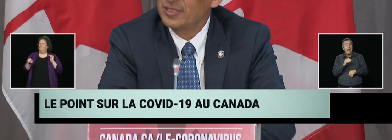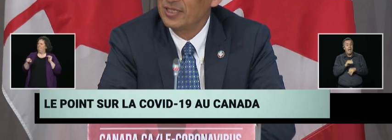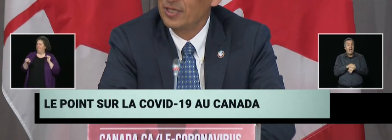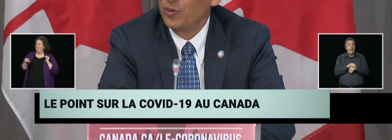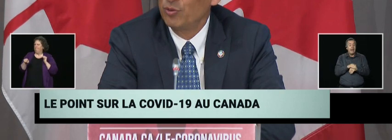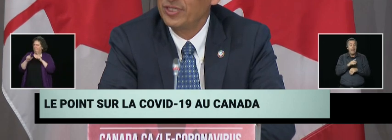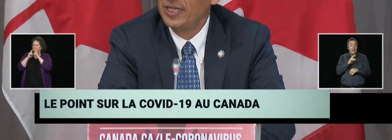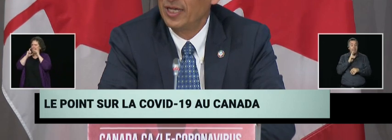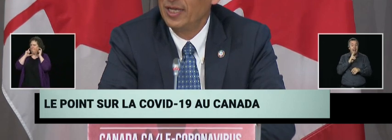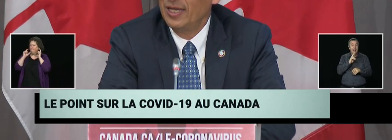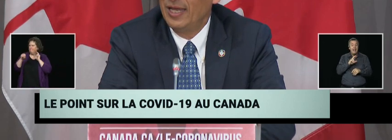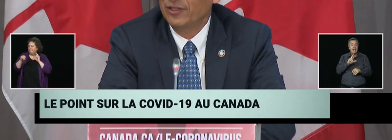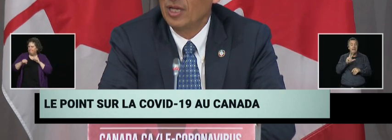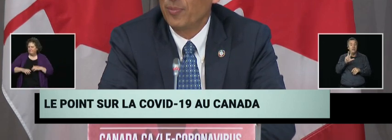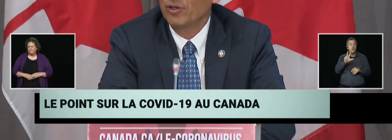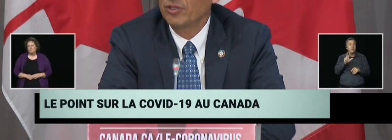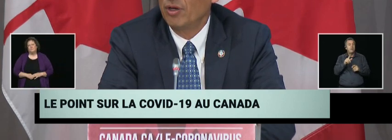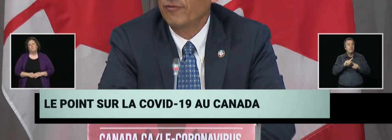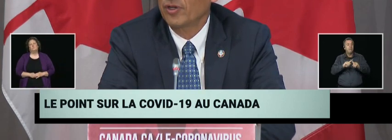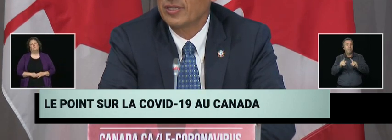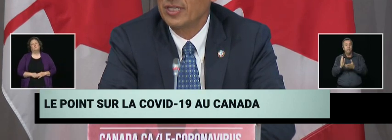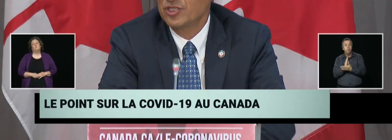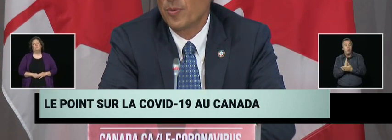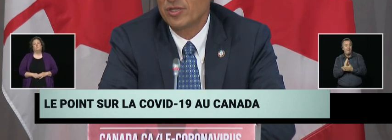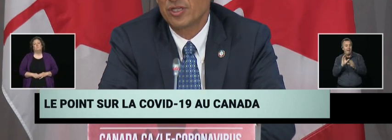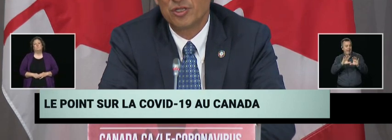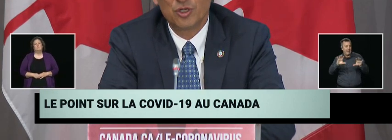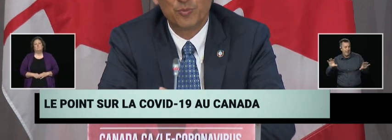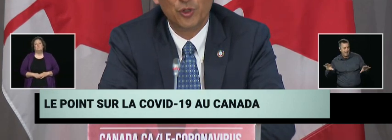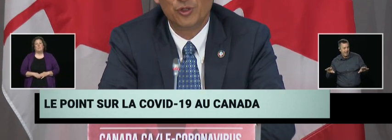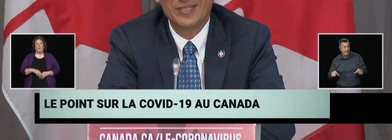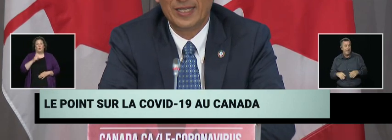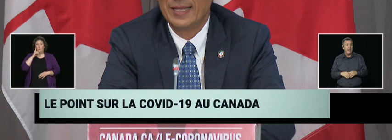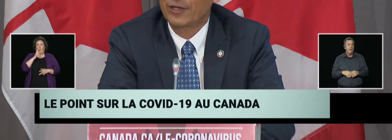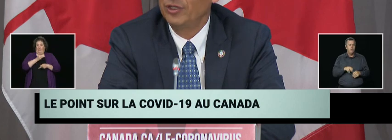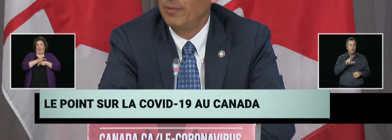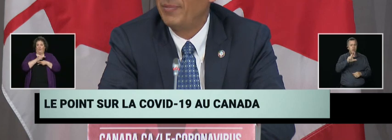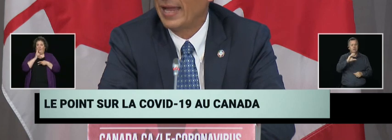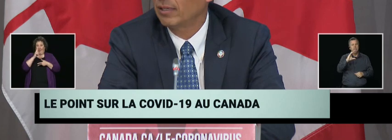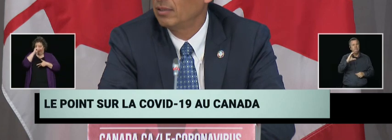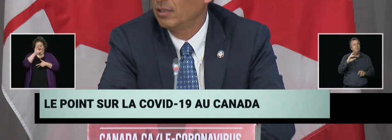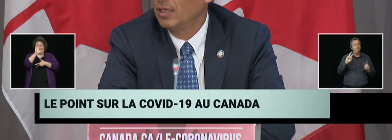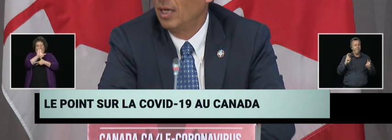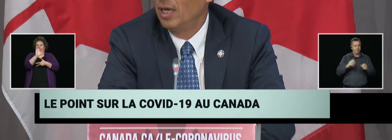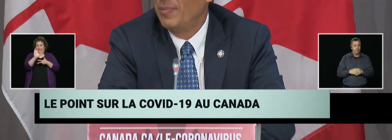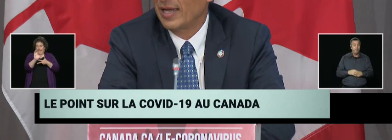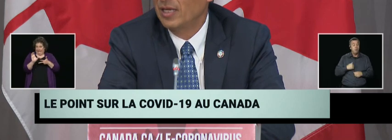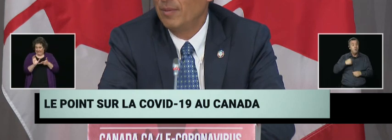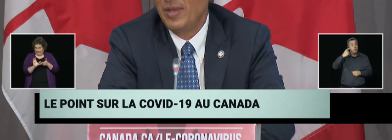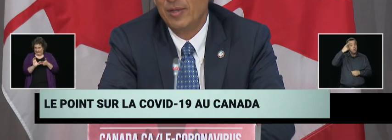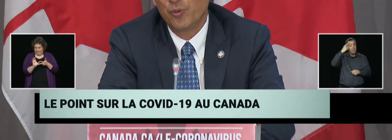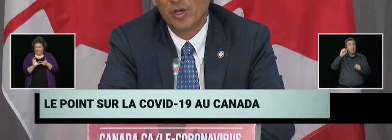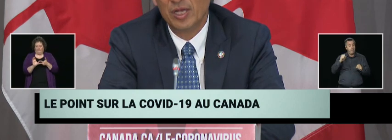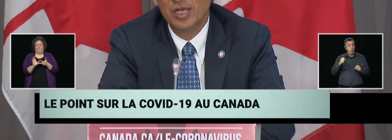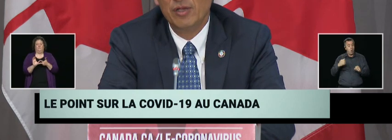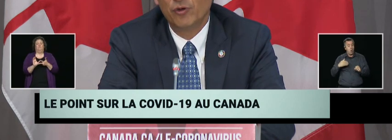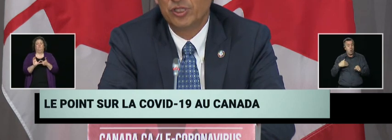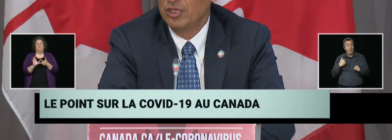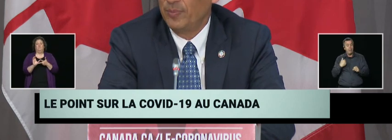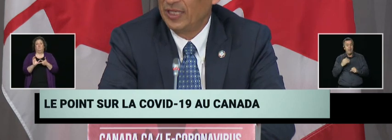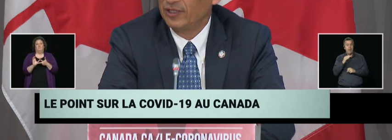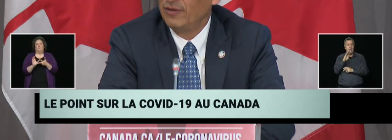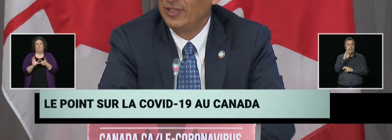pense que ça peut aussi être important en français. Je pense que je peux utiliser l'acronyme BEC, BEC, pour